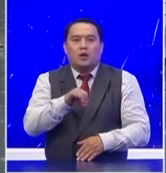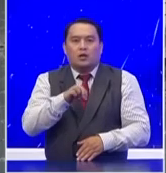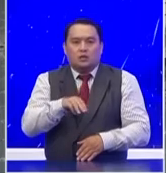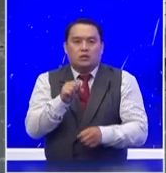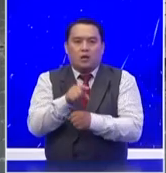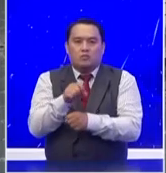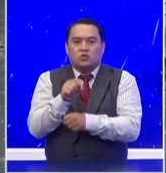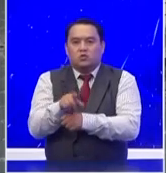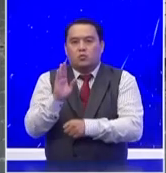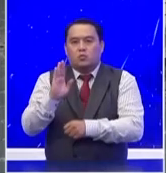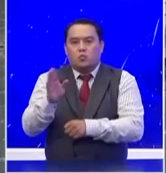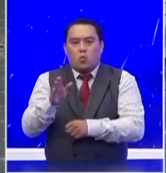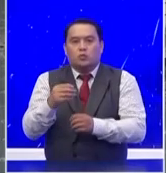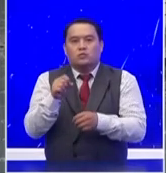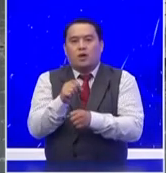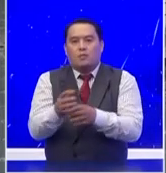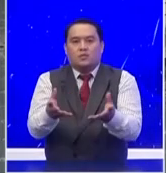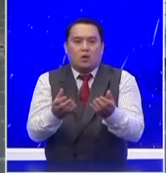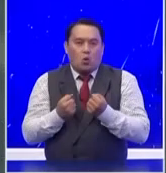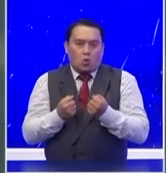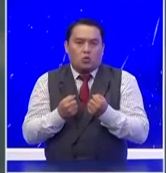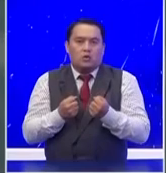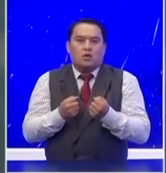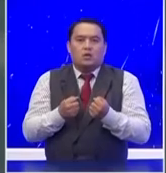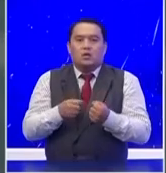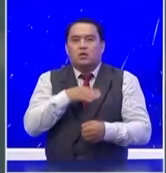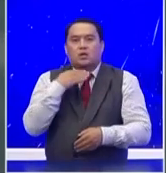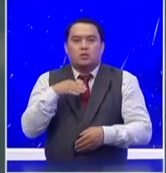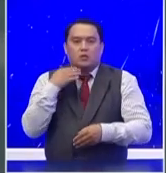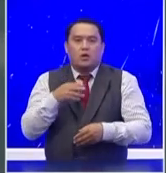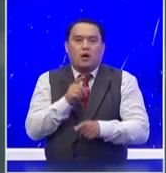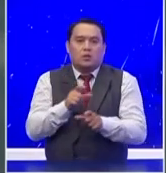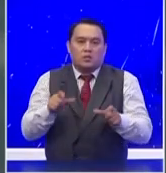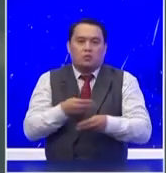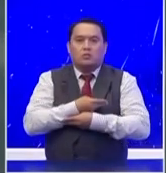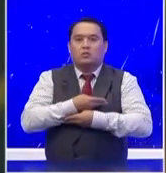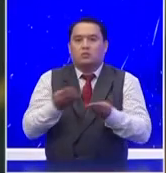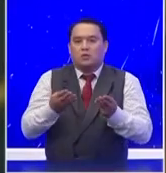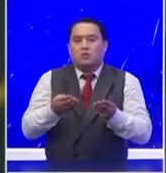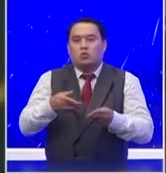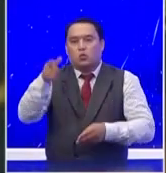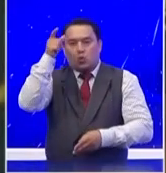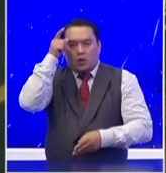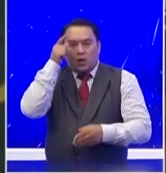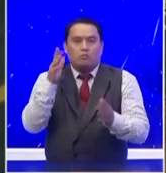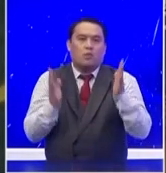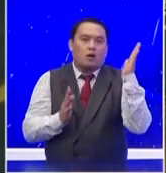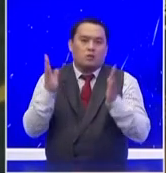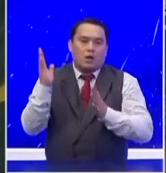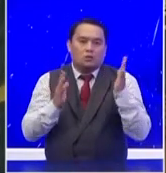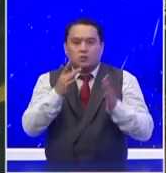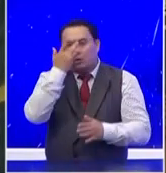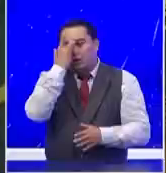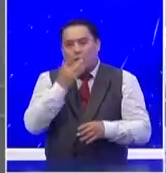тапсырыс қабылданады. Онлайн режимде тапсырыс қабылдап, құрбандық етін мұқтаж жандарға тарату тәжірибесі Түркия, Малайзия Малайзия,